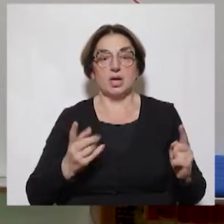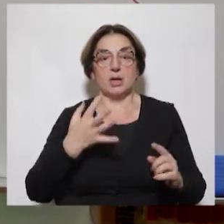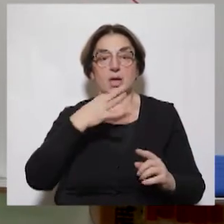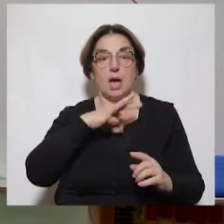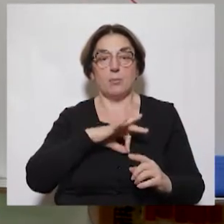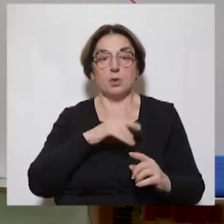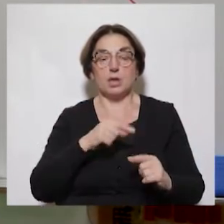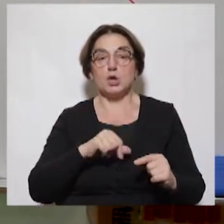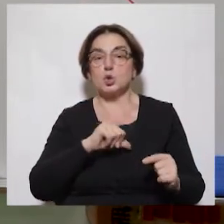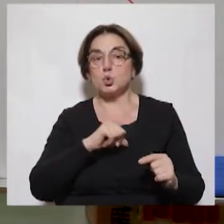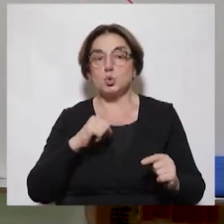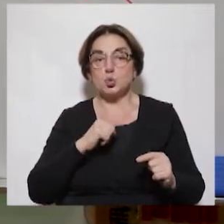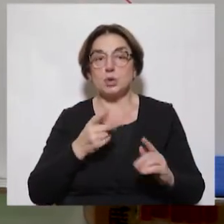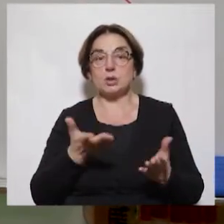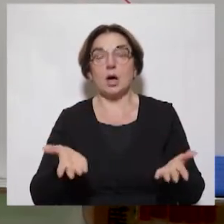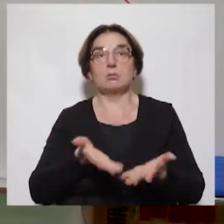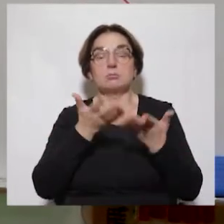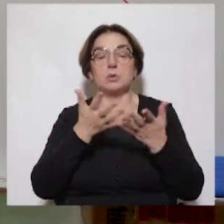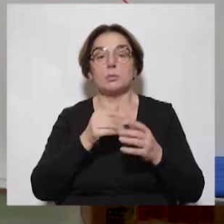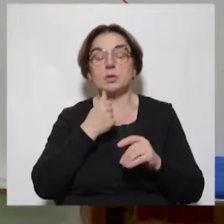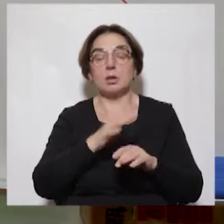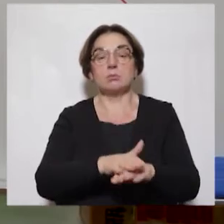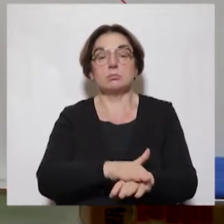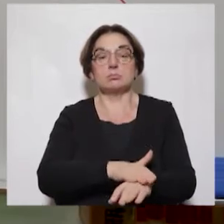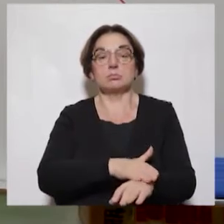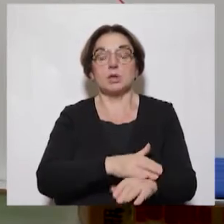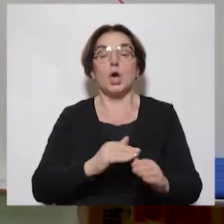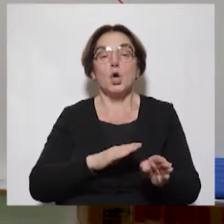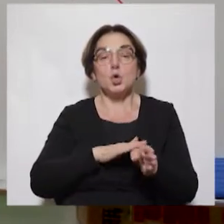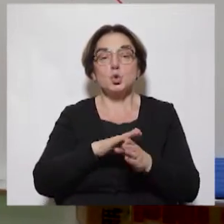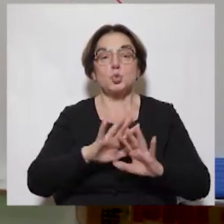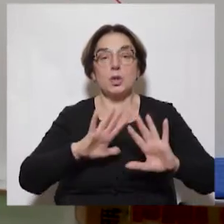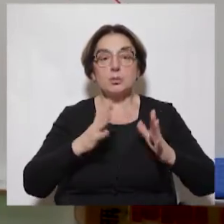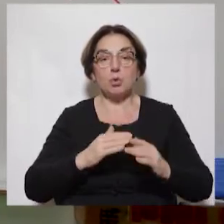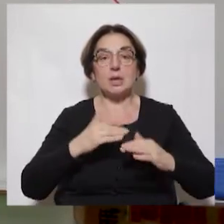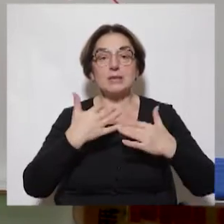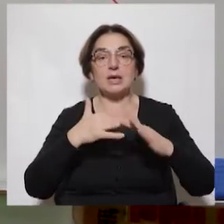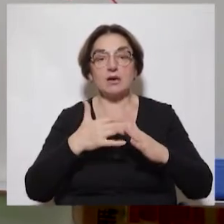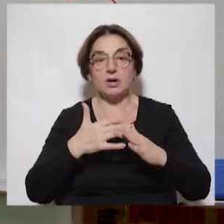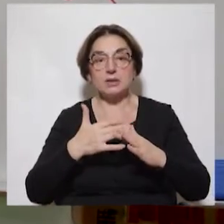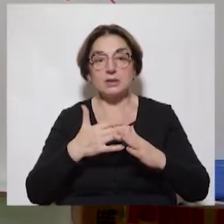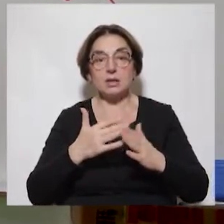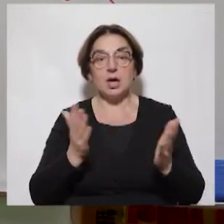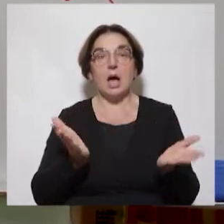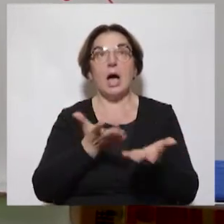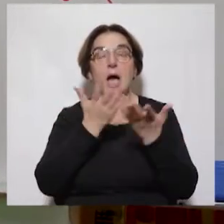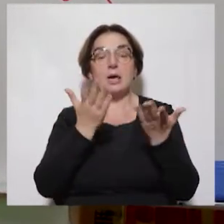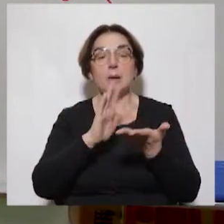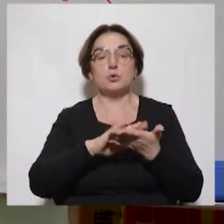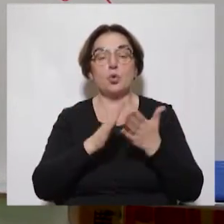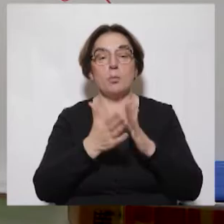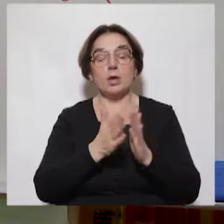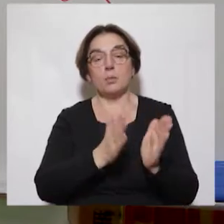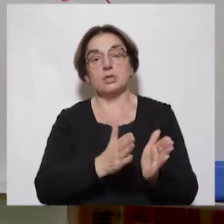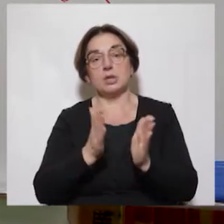გამოყენება, ვინაიდან კონდენსაცია უფრო დიდხანს მიმდინარეობდეს და სრულად მოხდეს თხევადი არიდან აირად